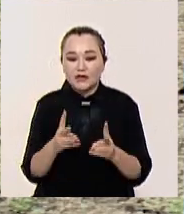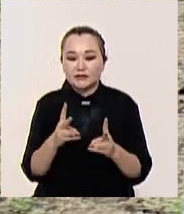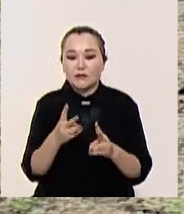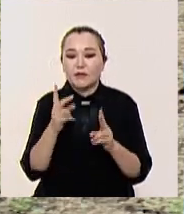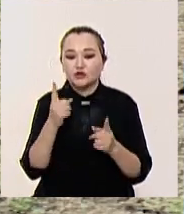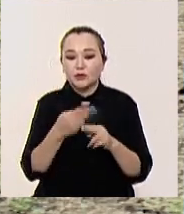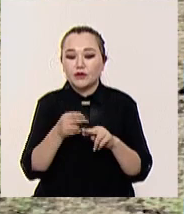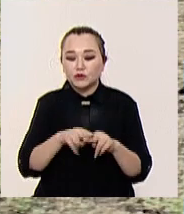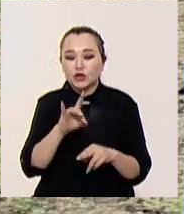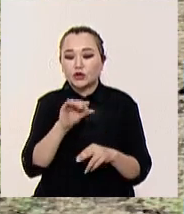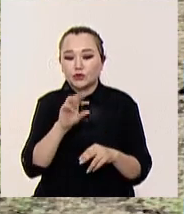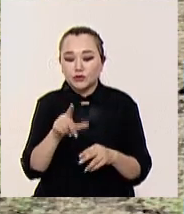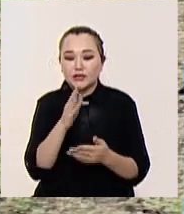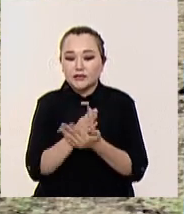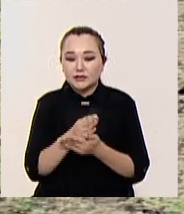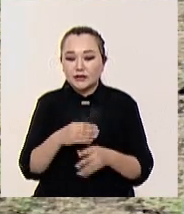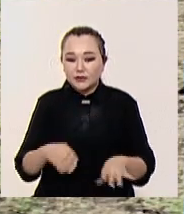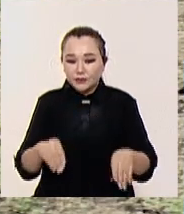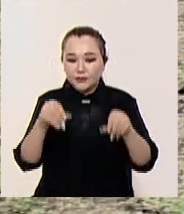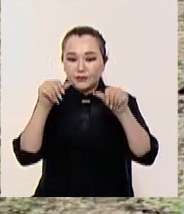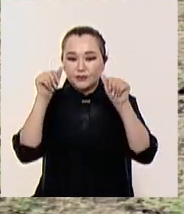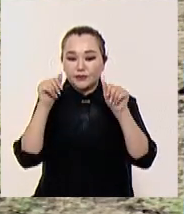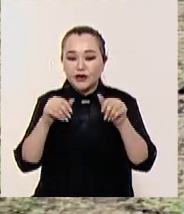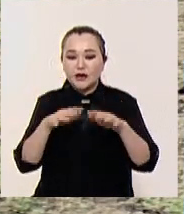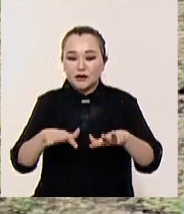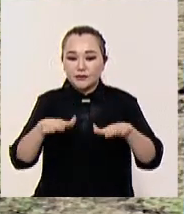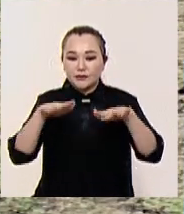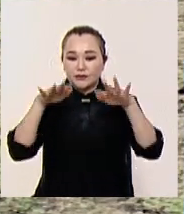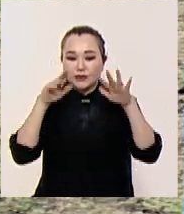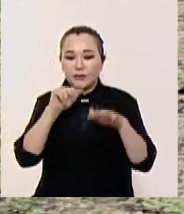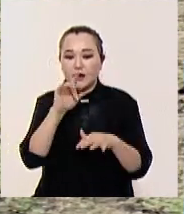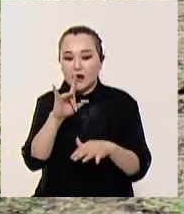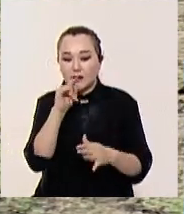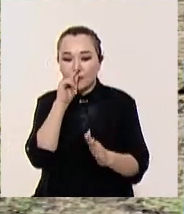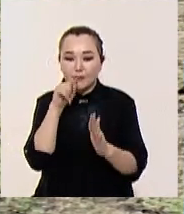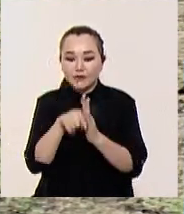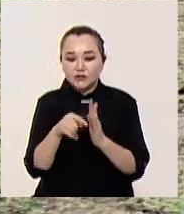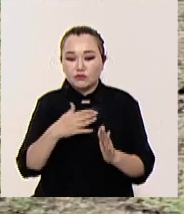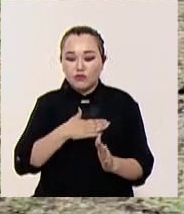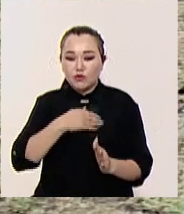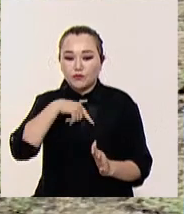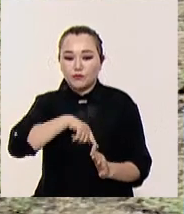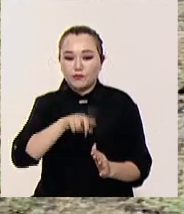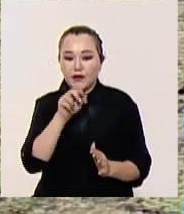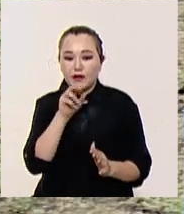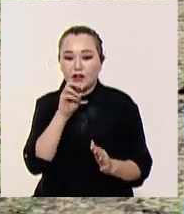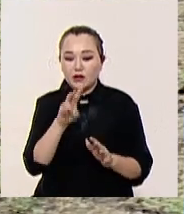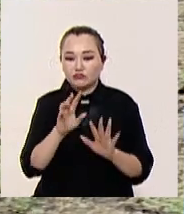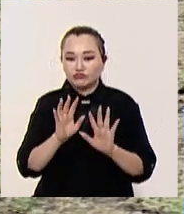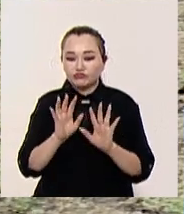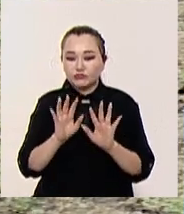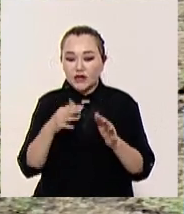Почему? Потому что ртуть имеет свойство испаряться. А испаряясь, попадает в наши, минуя наши биологические барьеры, попадает в